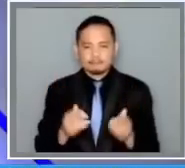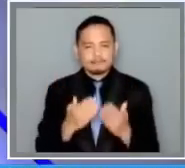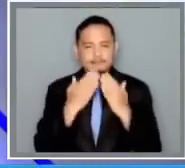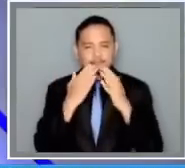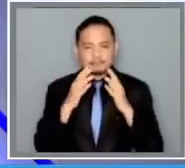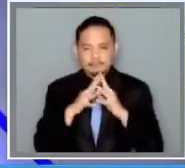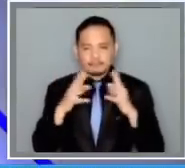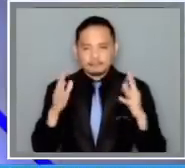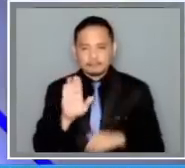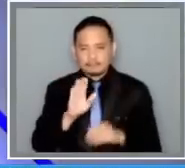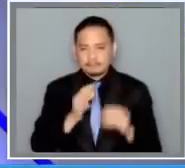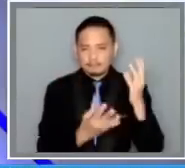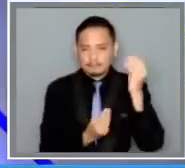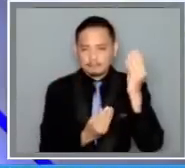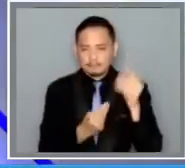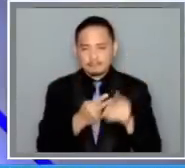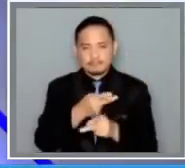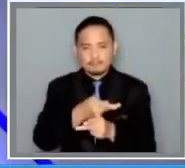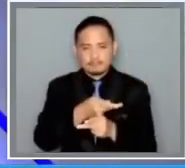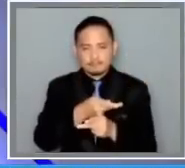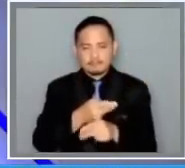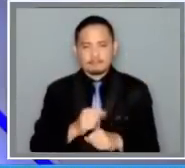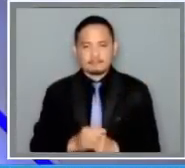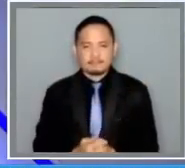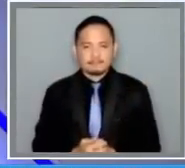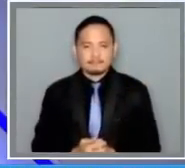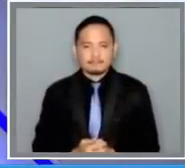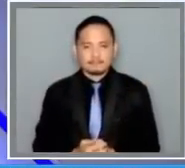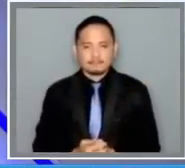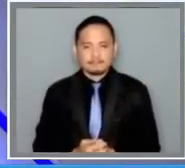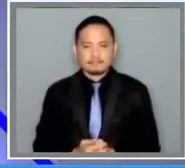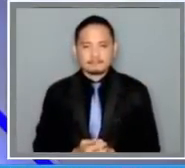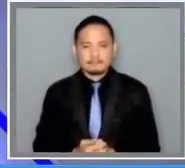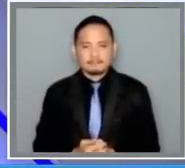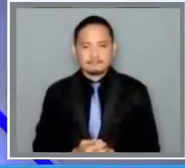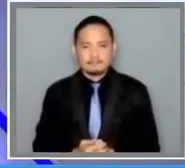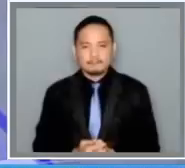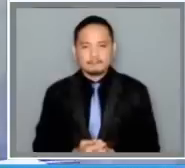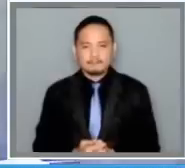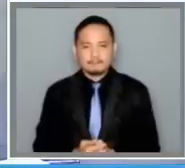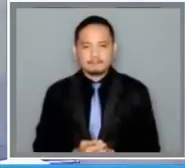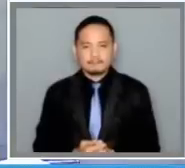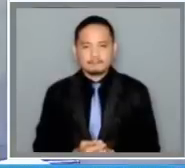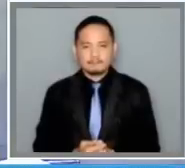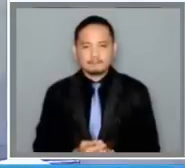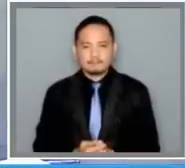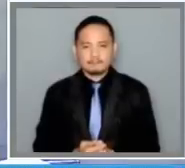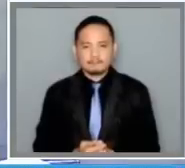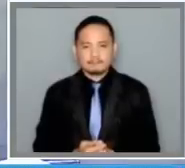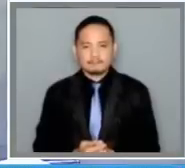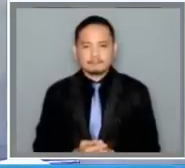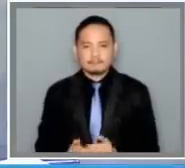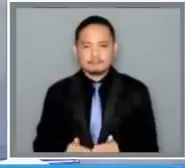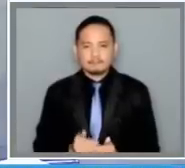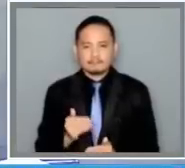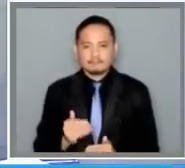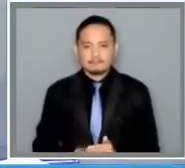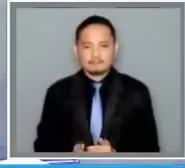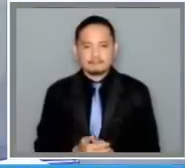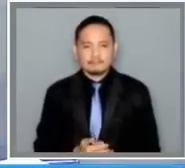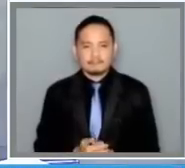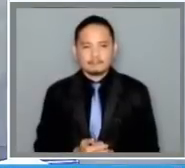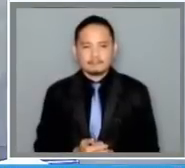sa amin at ingat kayo. Jessica Kalinog ng GMA Regional TV Balitang Bicolandia. Samantala, ito naman ang balita ko